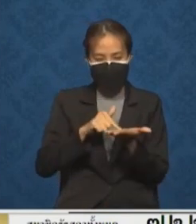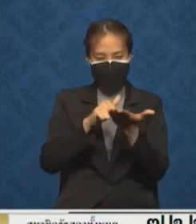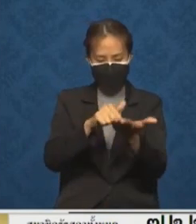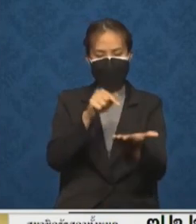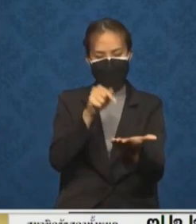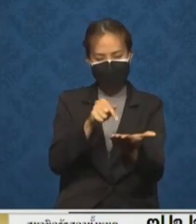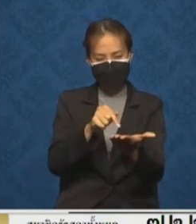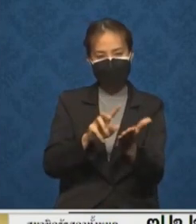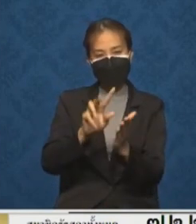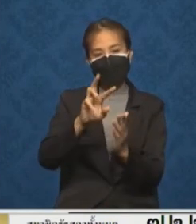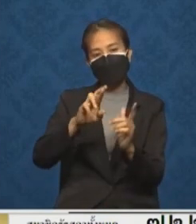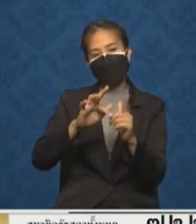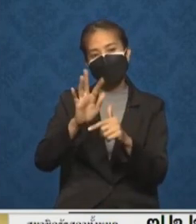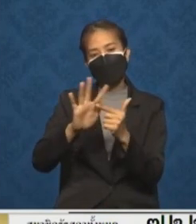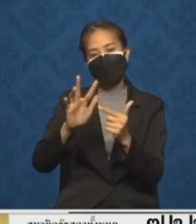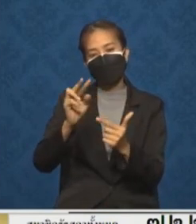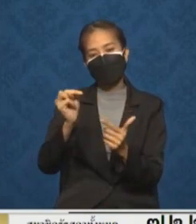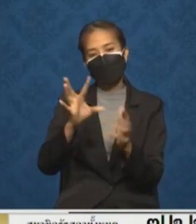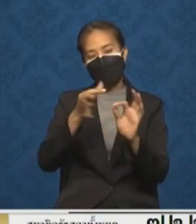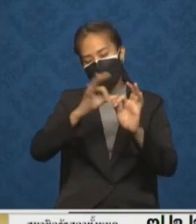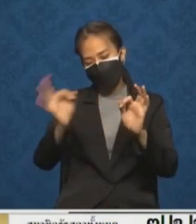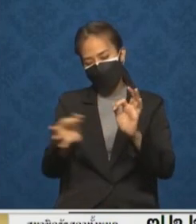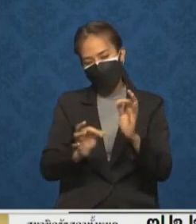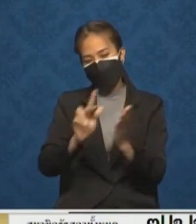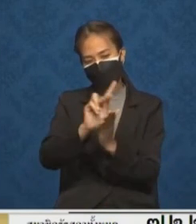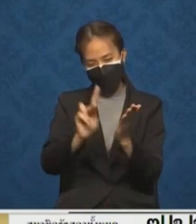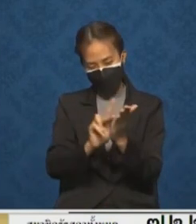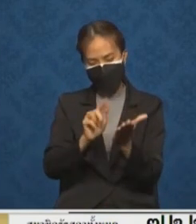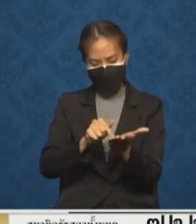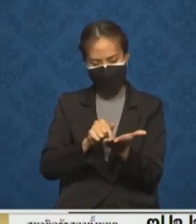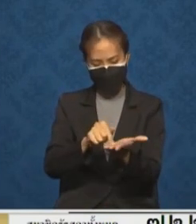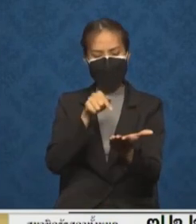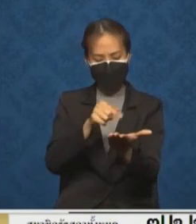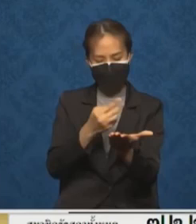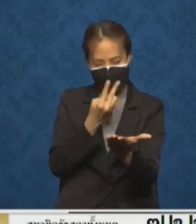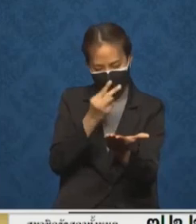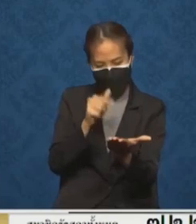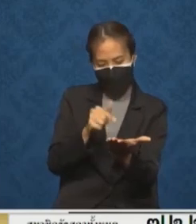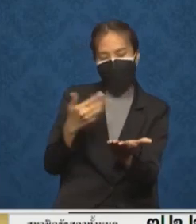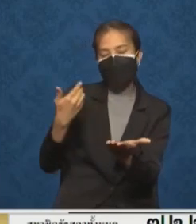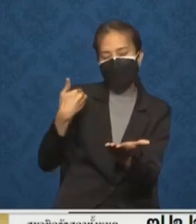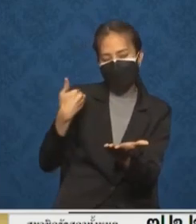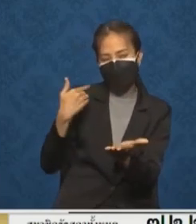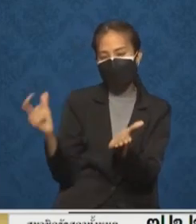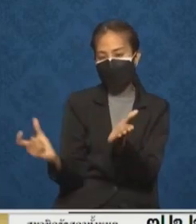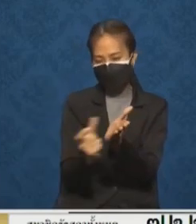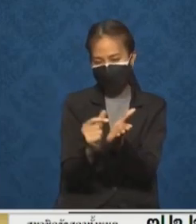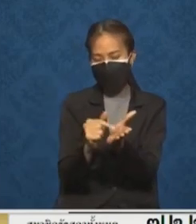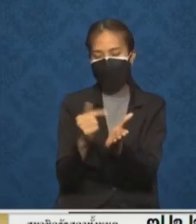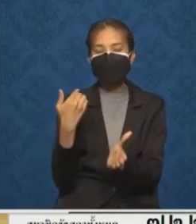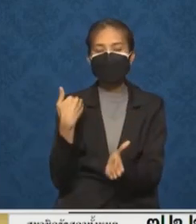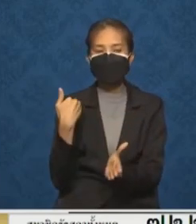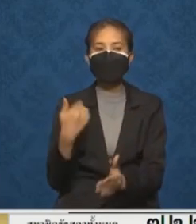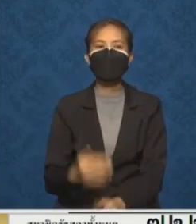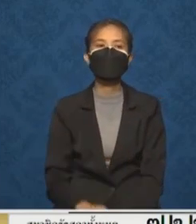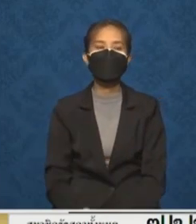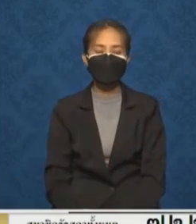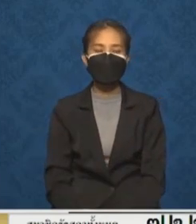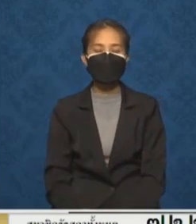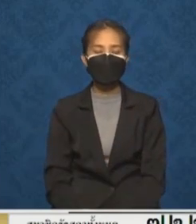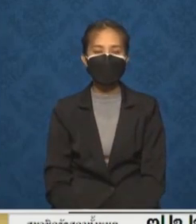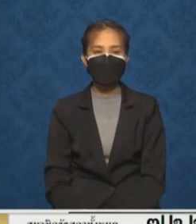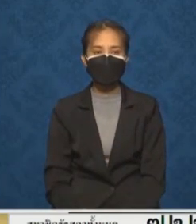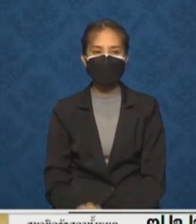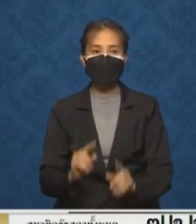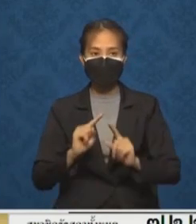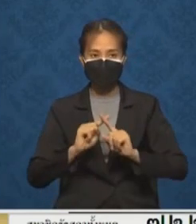ร่างบัญญัติประกอบรัฐธรรมนูญที่ได้มีการนำเสนอในครั้งนี้ด้วยเช่นเดียวกัน